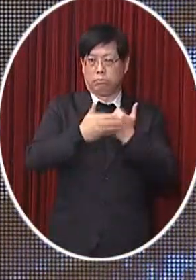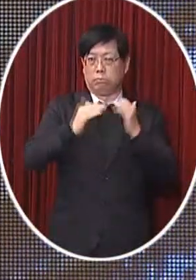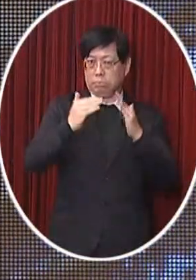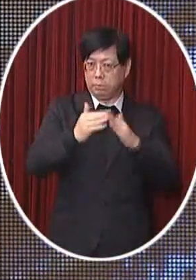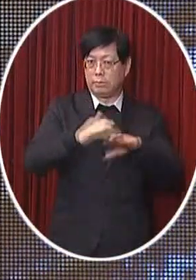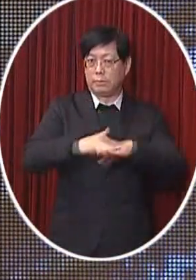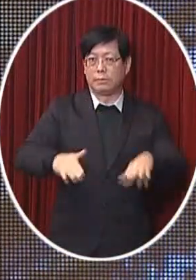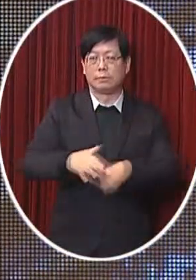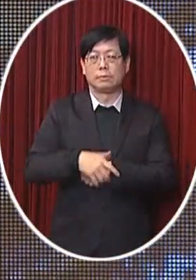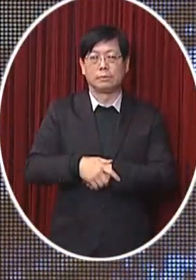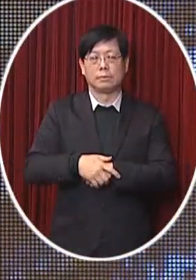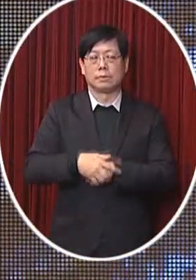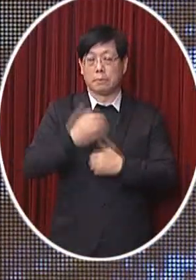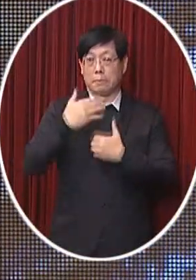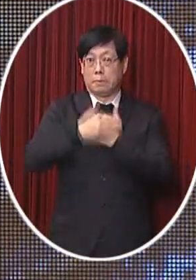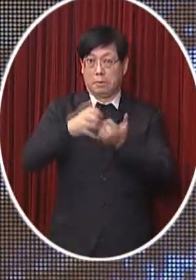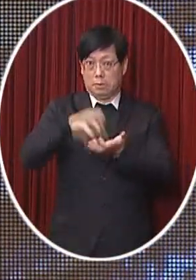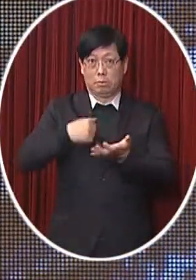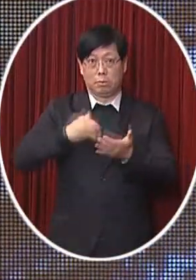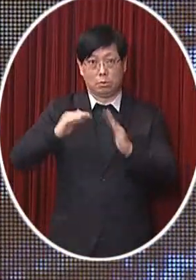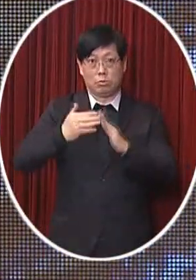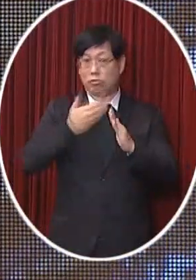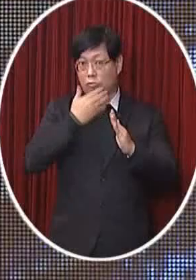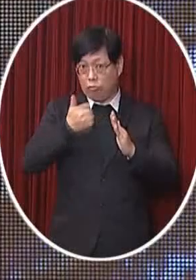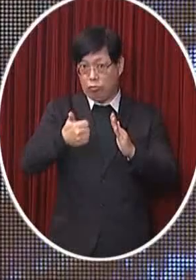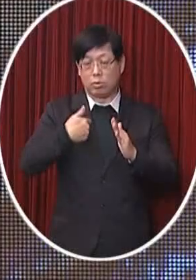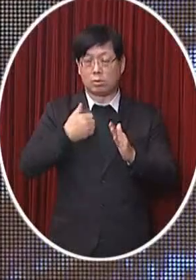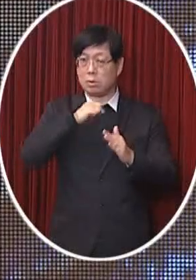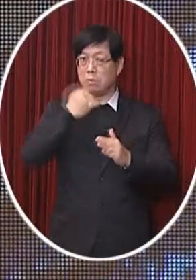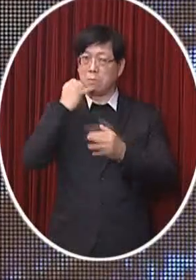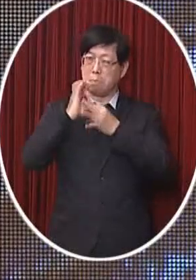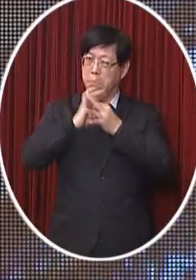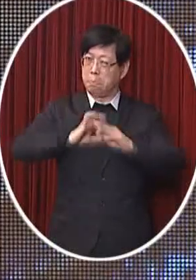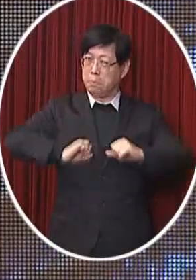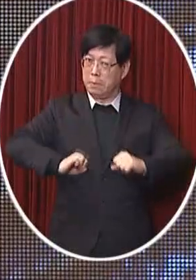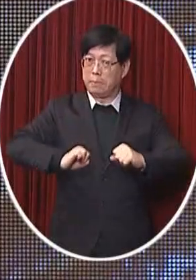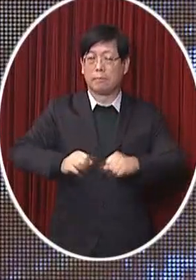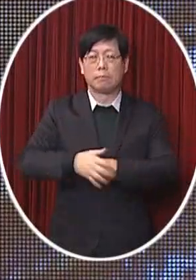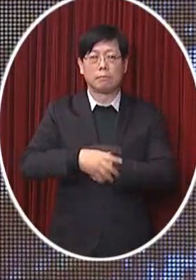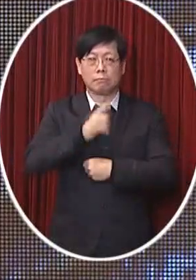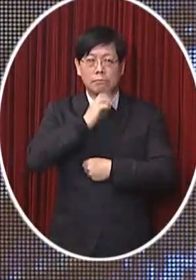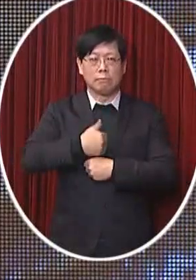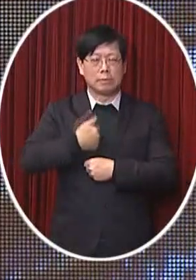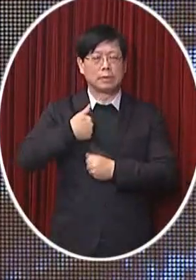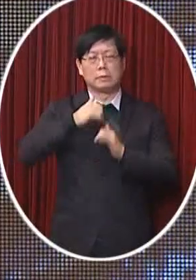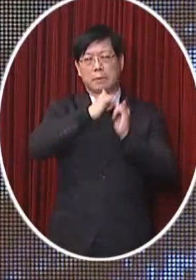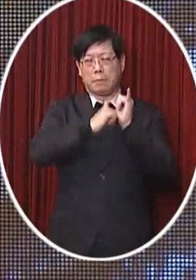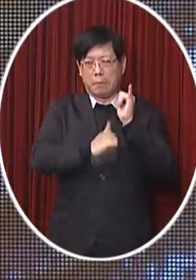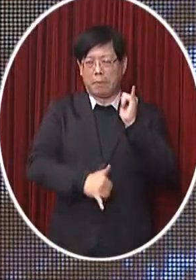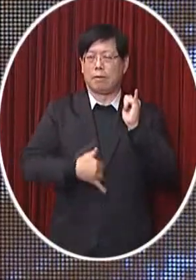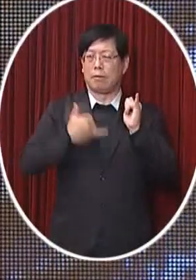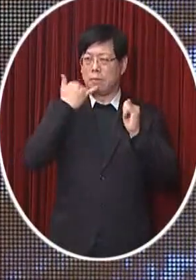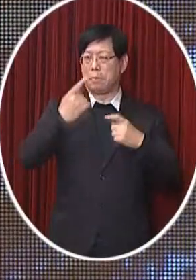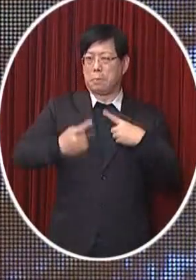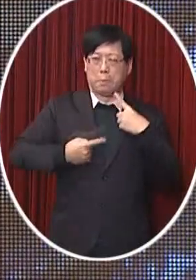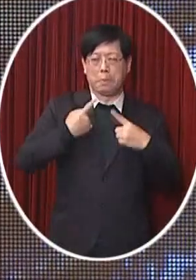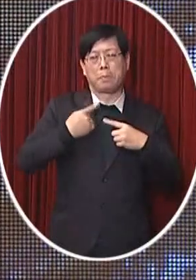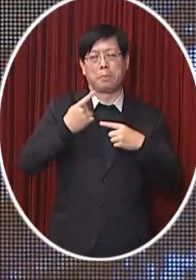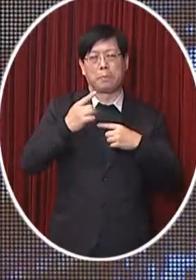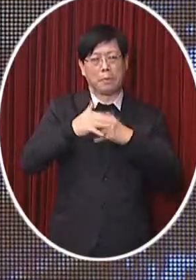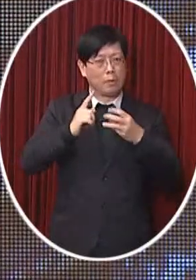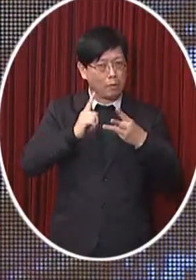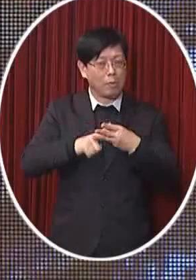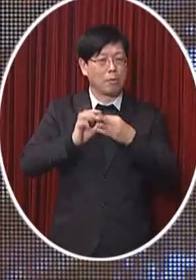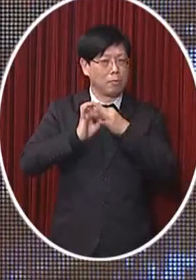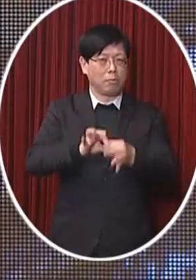家安全，确保国家利益，让台湾永续生存，确保世世代代自由生活、自由民主的